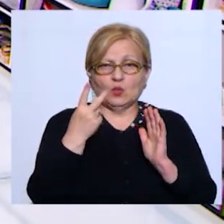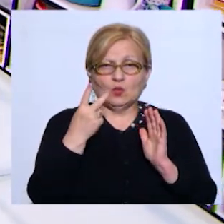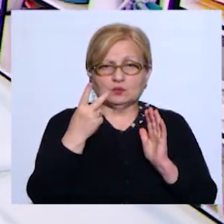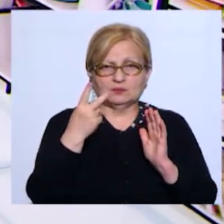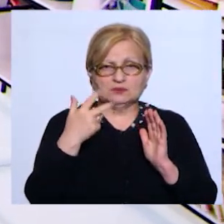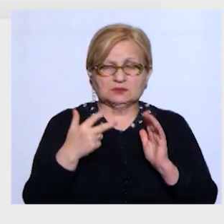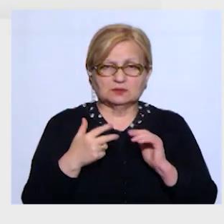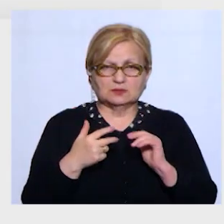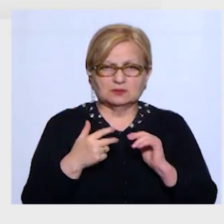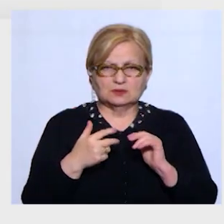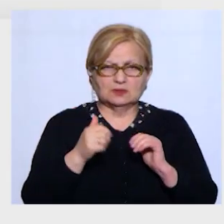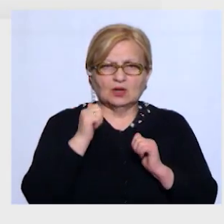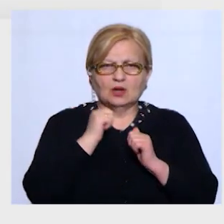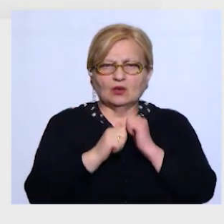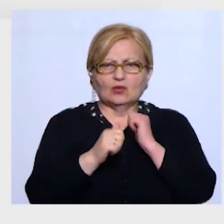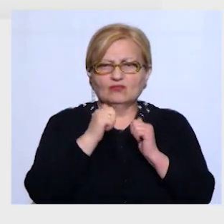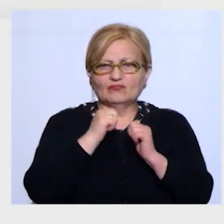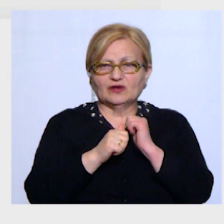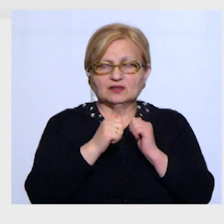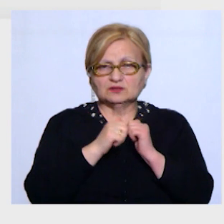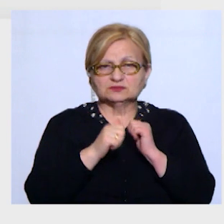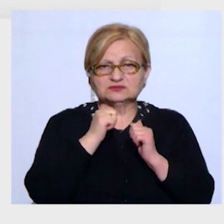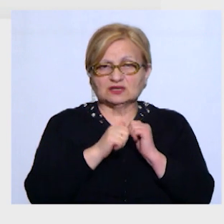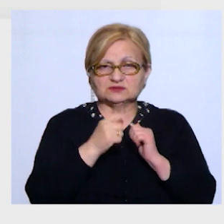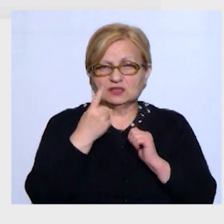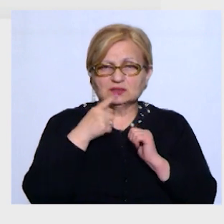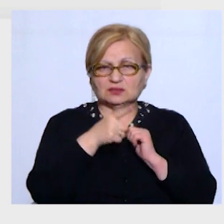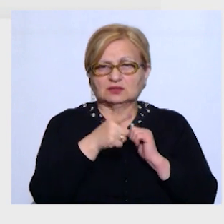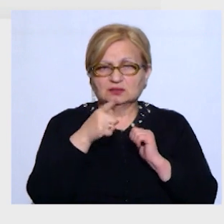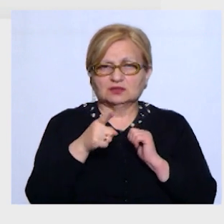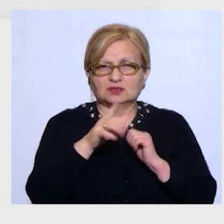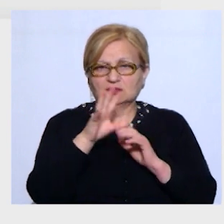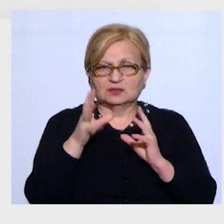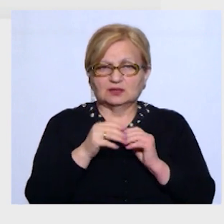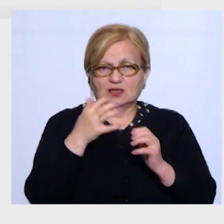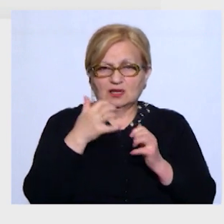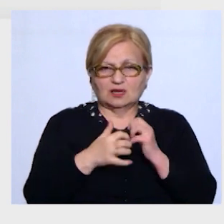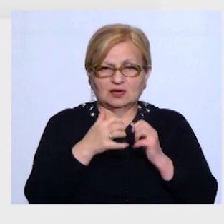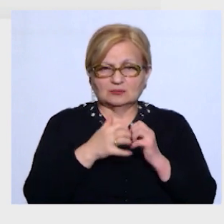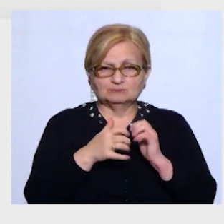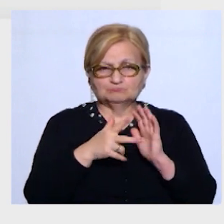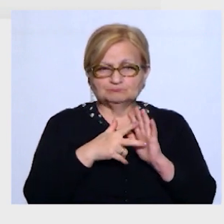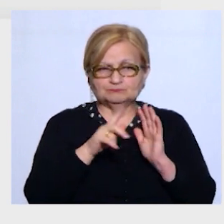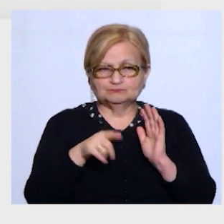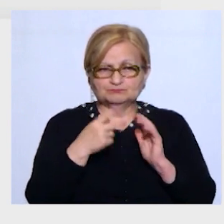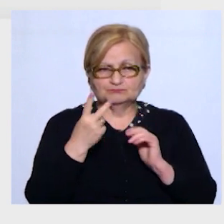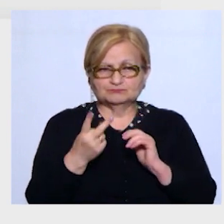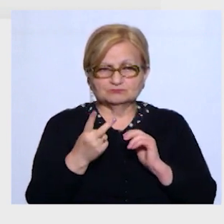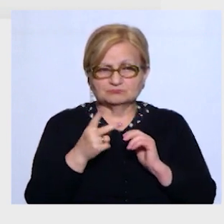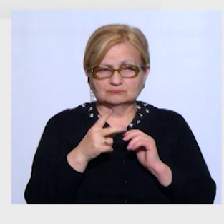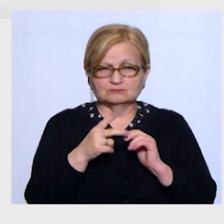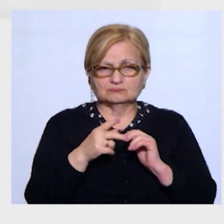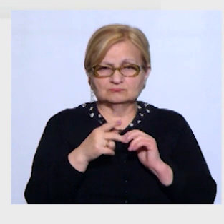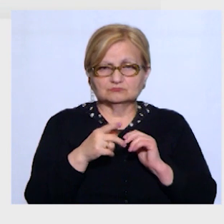გვეუბნება თითქოს ყოველ წელს ერთი გოლი რომ გაეტანა, აი ასაშუალოებს მონაცემებს. ხა 8.23 გოლს ვერ